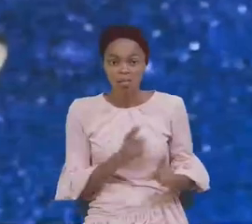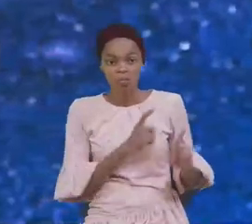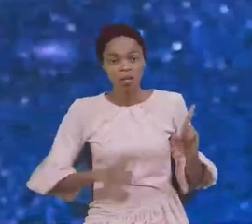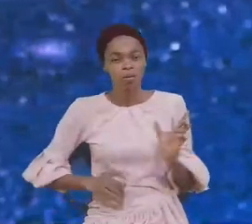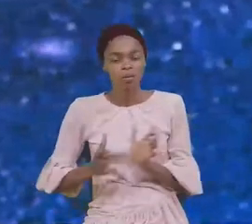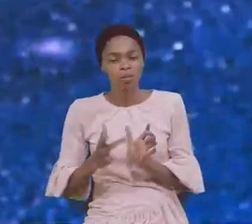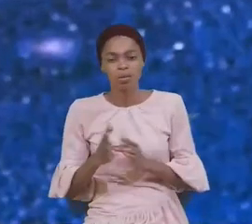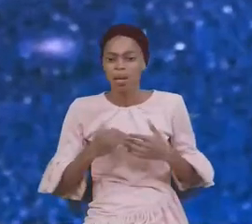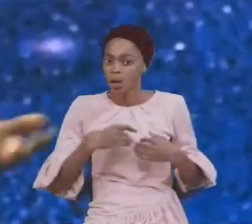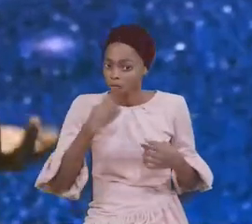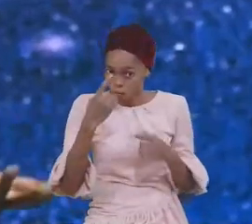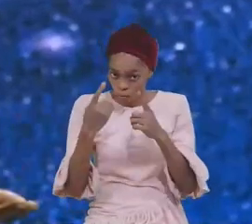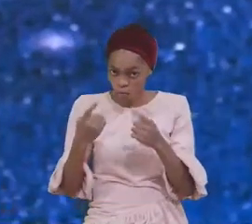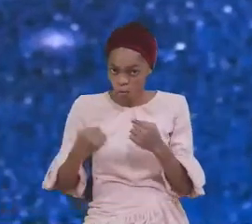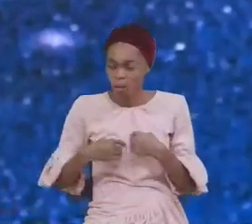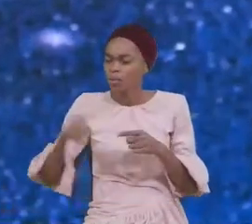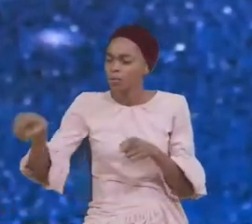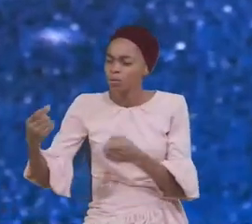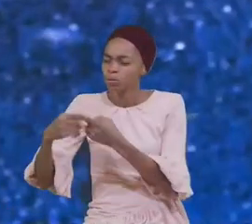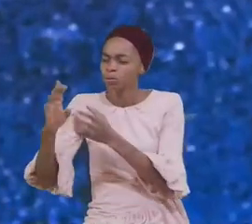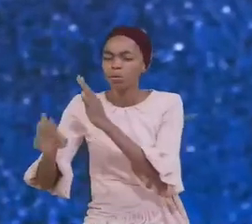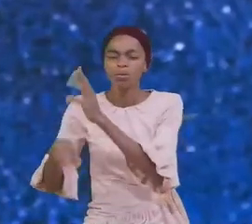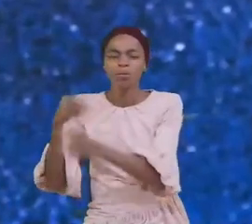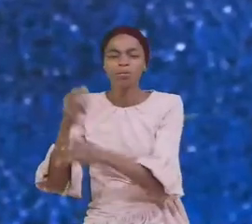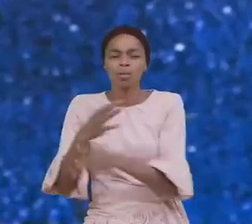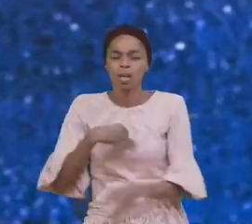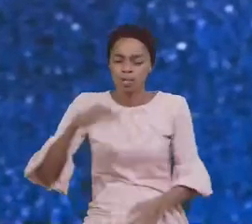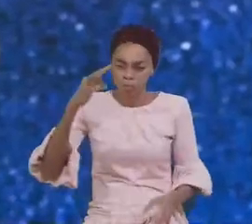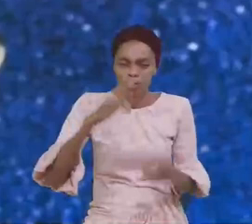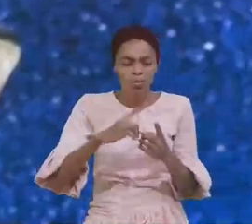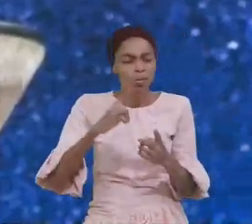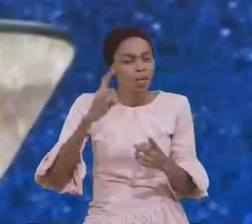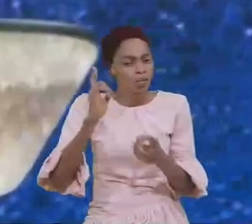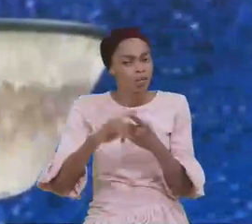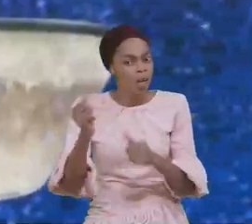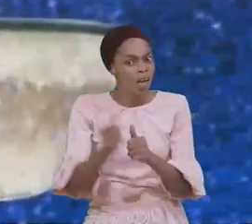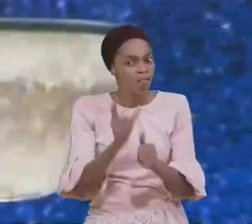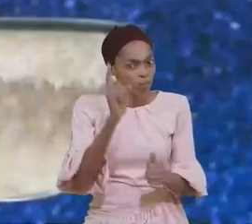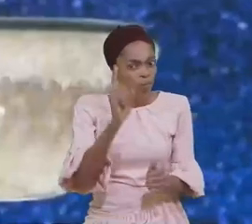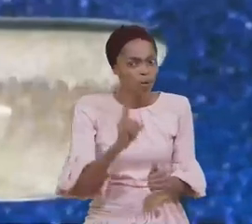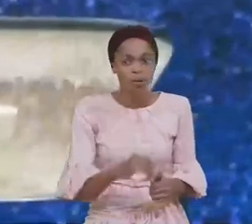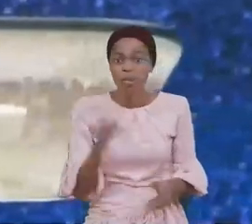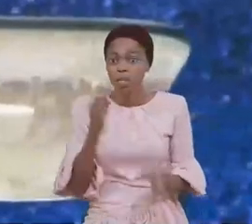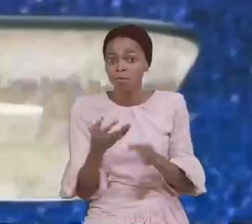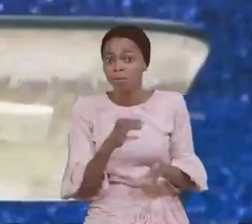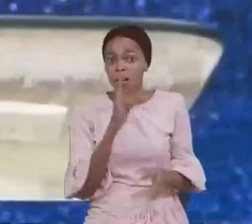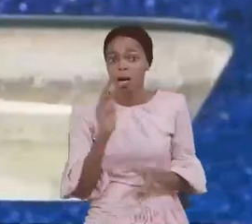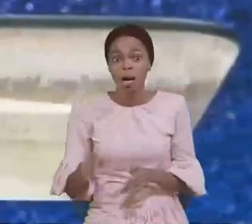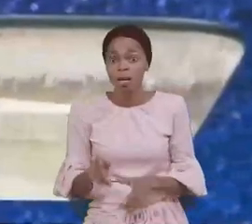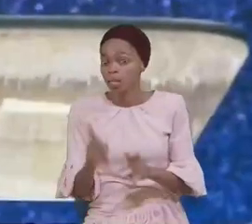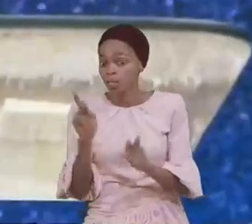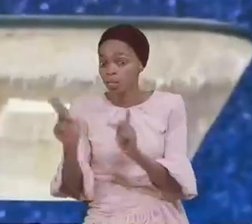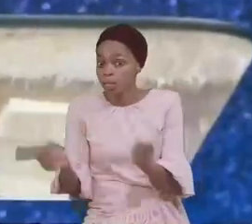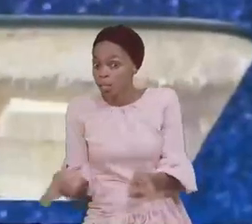dit, allez partout le monde et prêchez la bonne nouvelle à toute la création. S'il y a des endroits dans toute